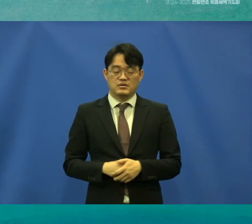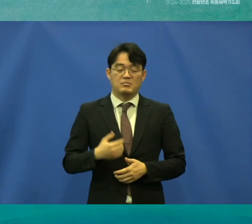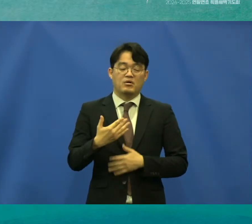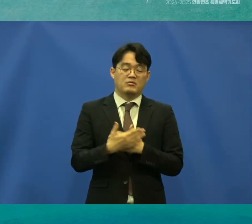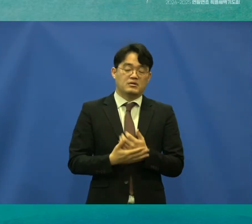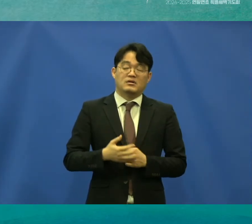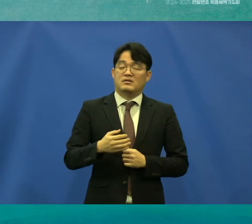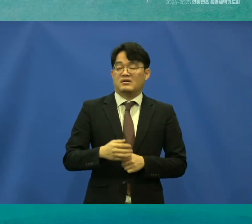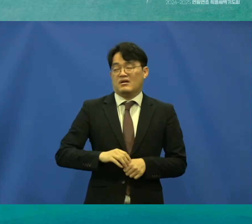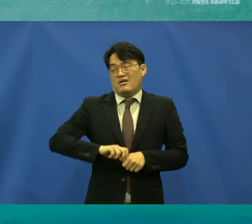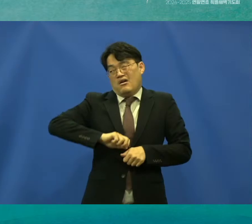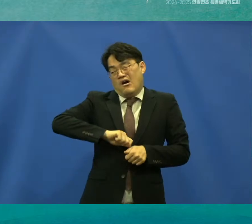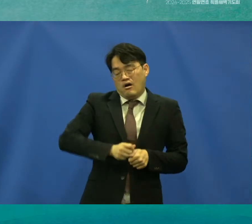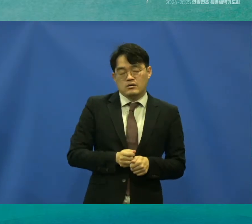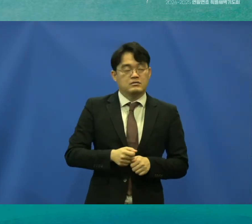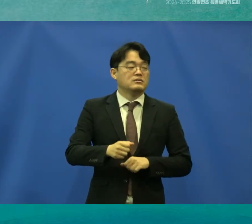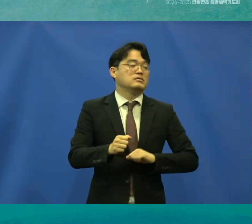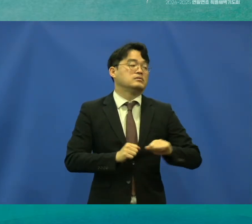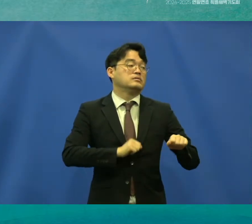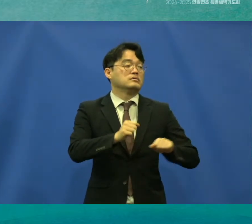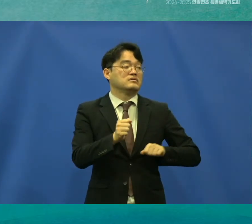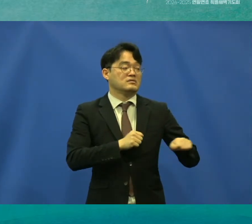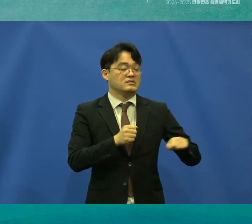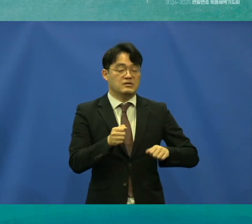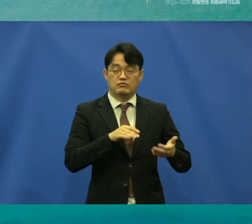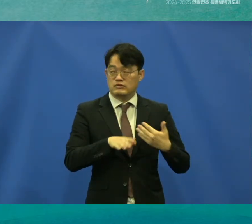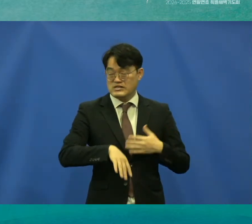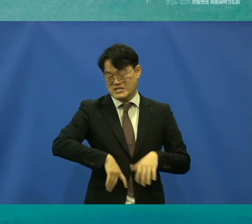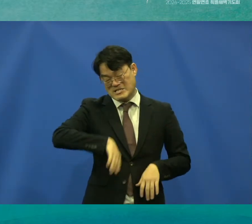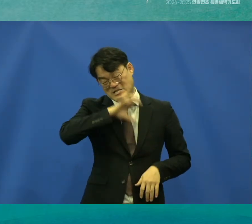근데 심부름 시키는 엄마가 힘들어.